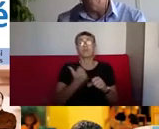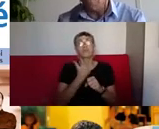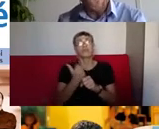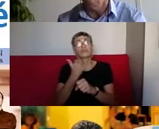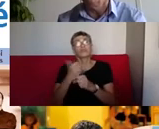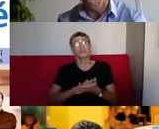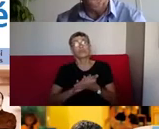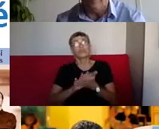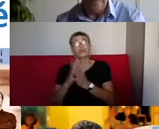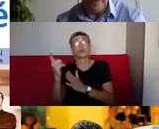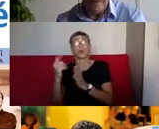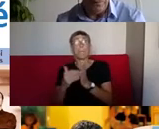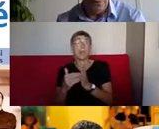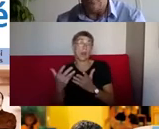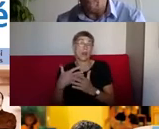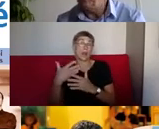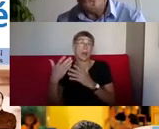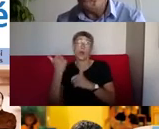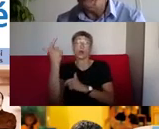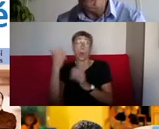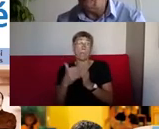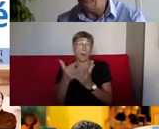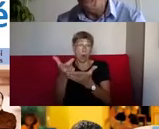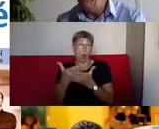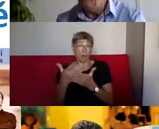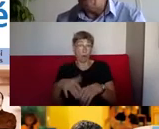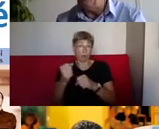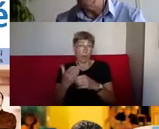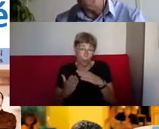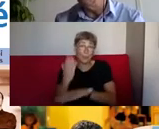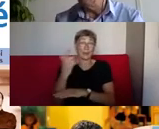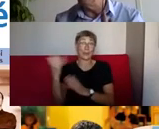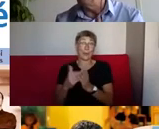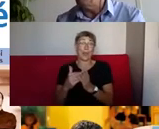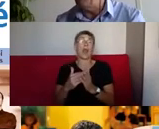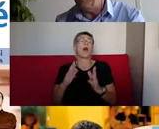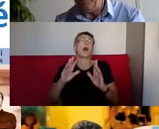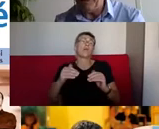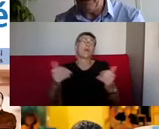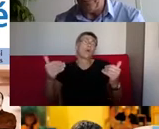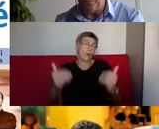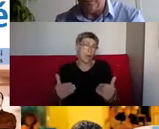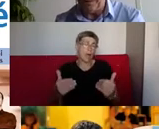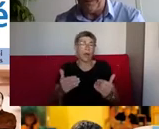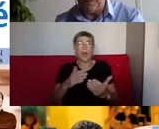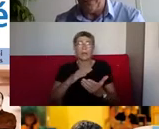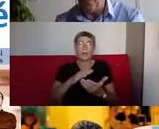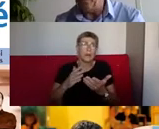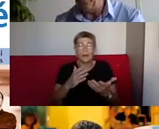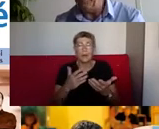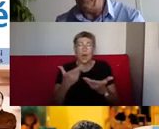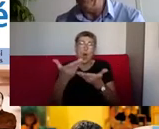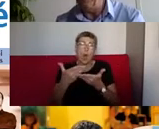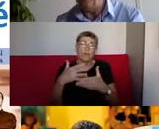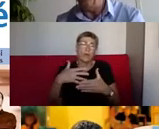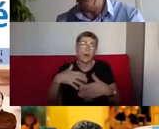l'an 2000. On s'est dit qu'il faut dépasser les 2000 offres d'emploi pour le passage à l'an 2000. Et puis, on a arrêté avec ces paris d'offres d'emploi parce que vous